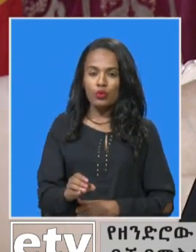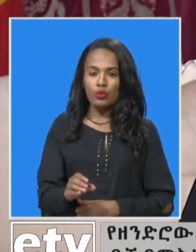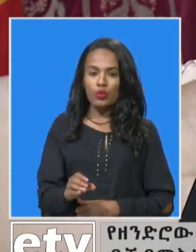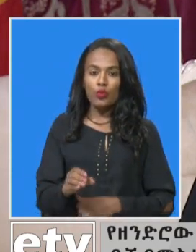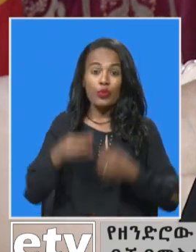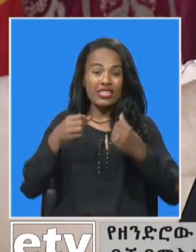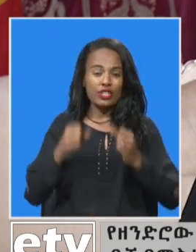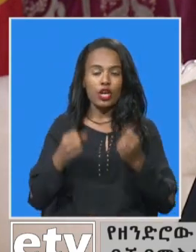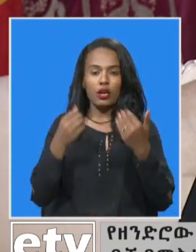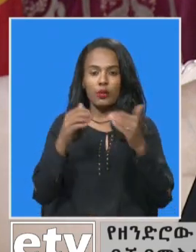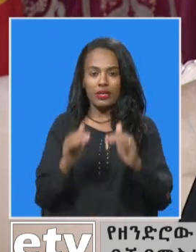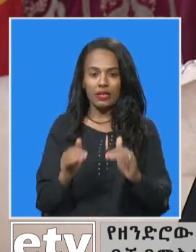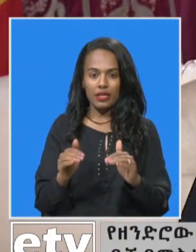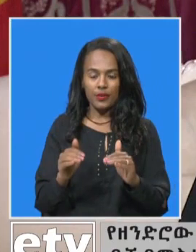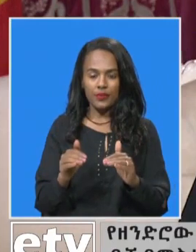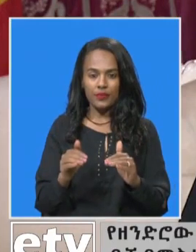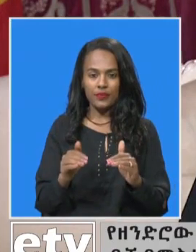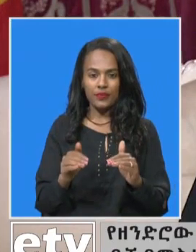በተቻለ መጠን